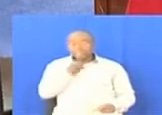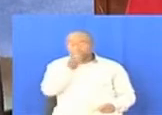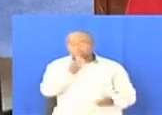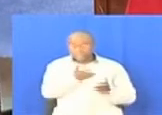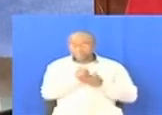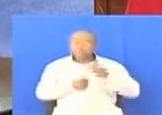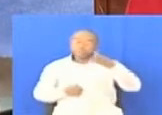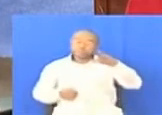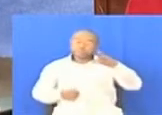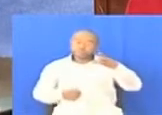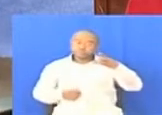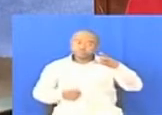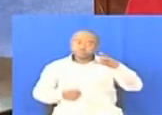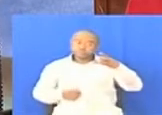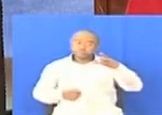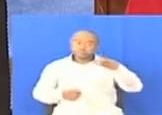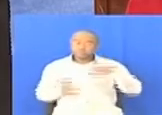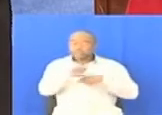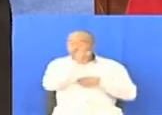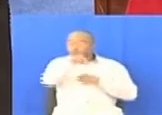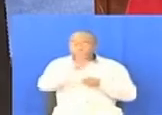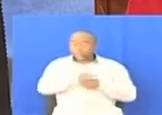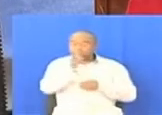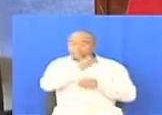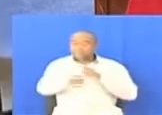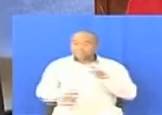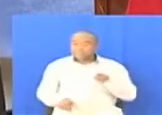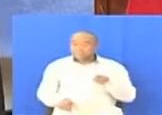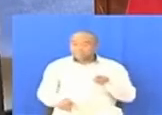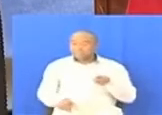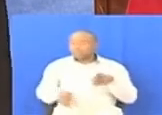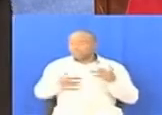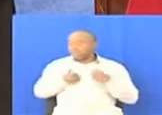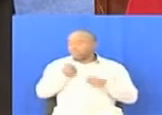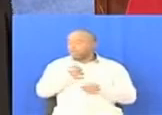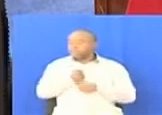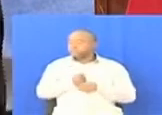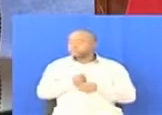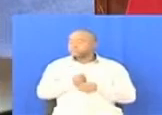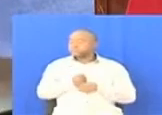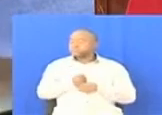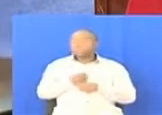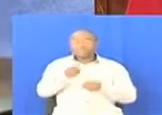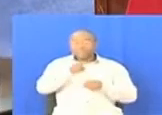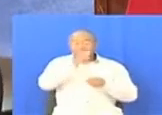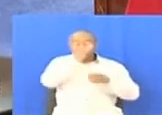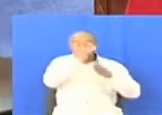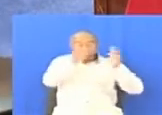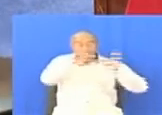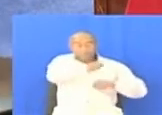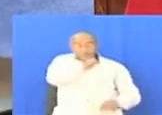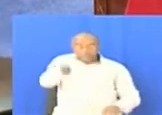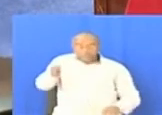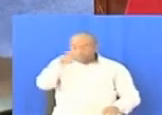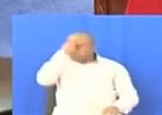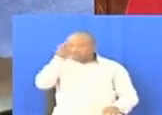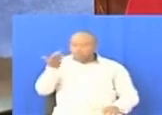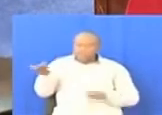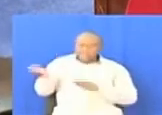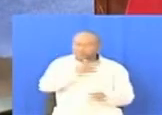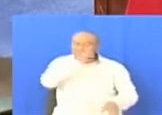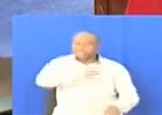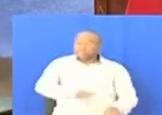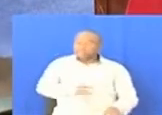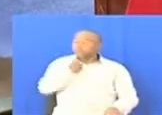nilivyosema azimio. Watanzania wengi hapa kwetu hapa ni dai waka, unawafungia ndani ya nyumba, inamaana unawaua. Anataka apate